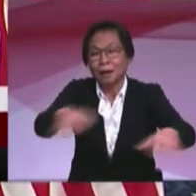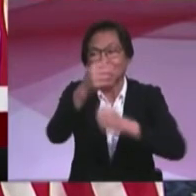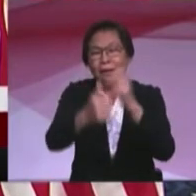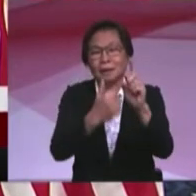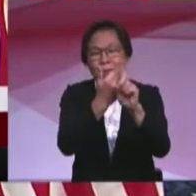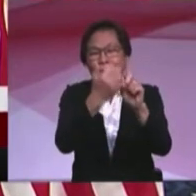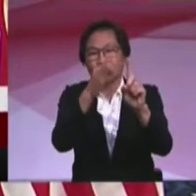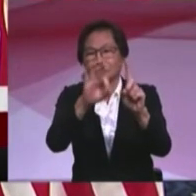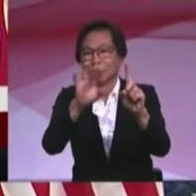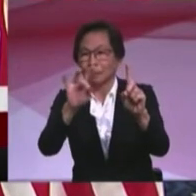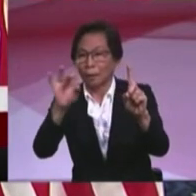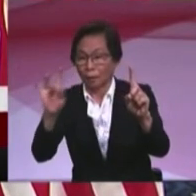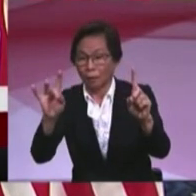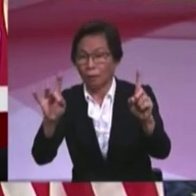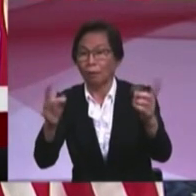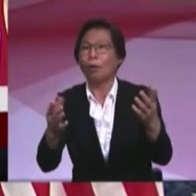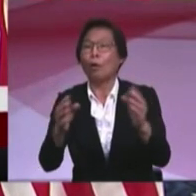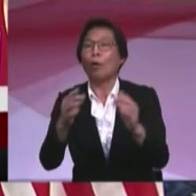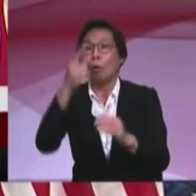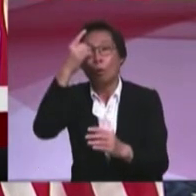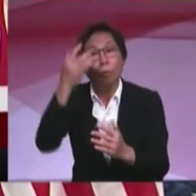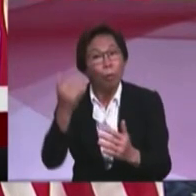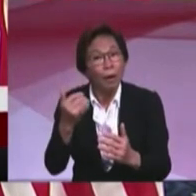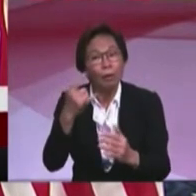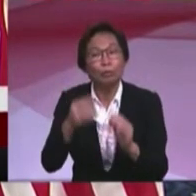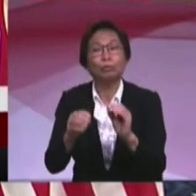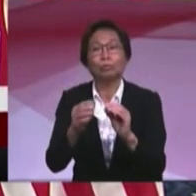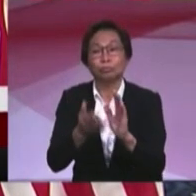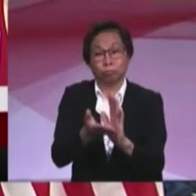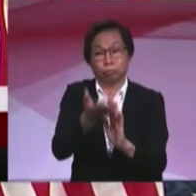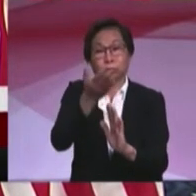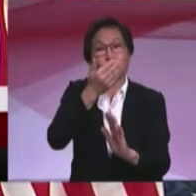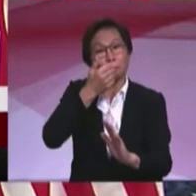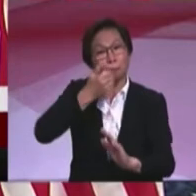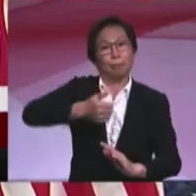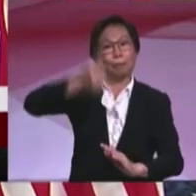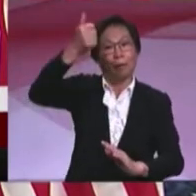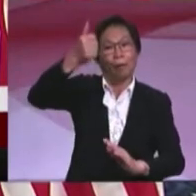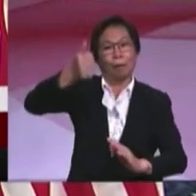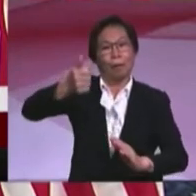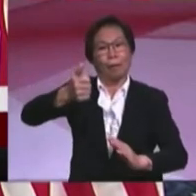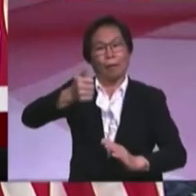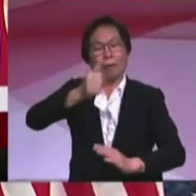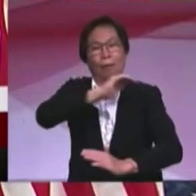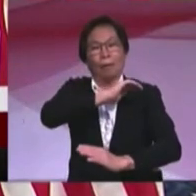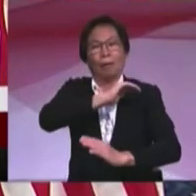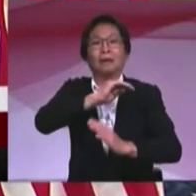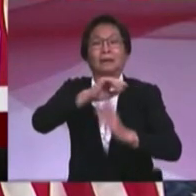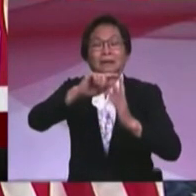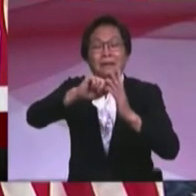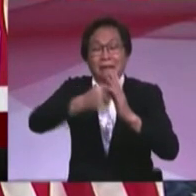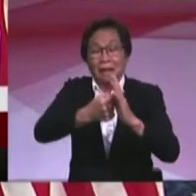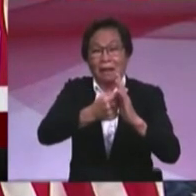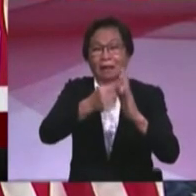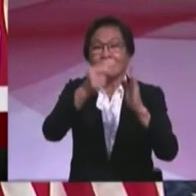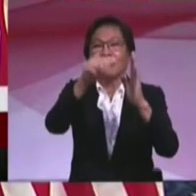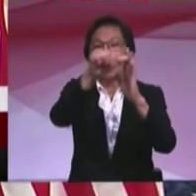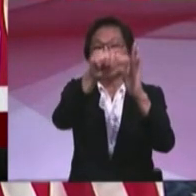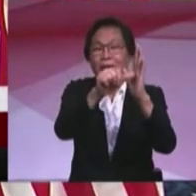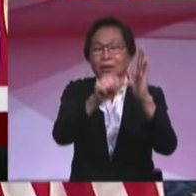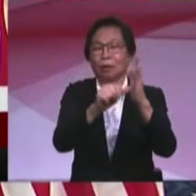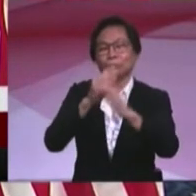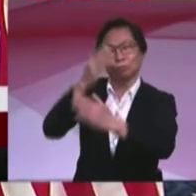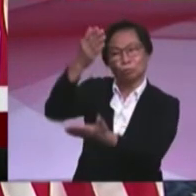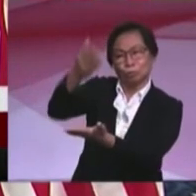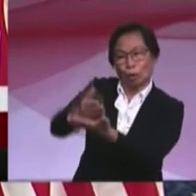1988 untuk meningkatkan keberkesanan penguat korek kuasaan akta ini dalam membendung